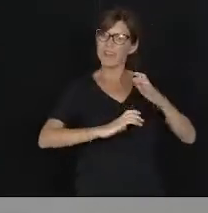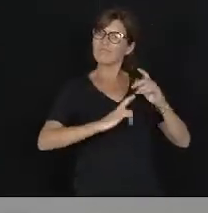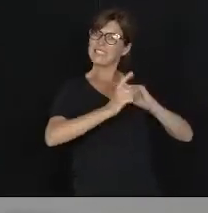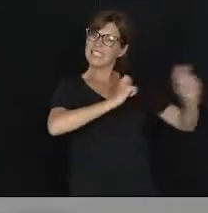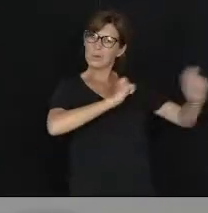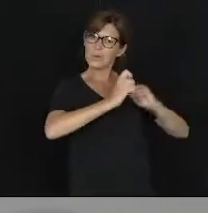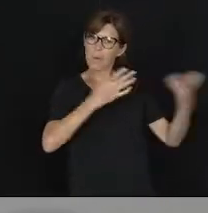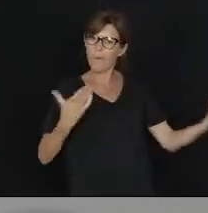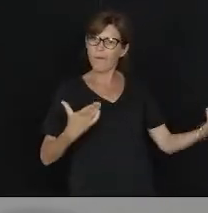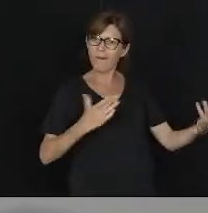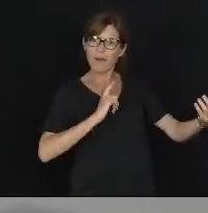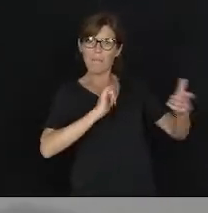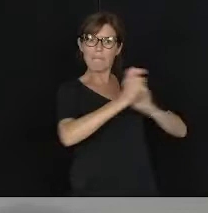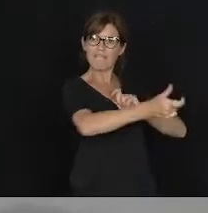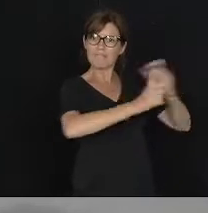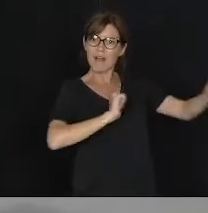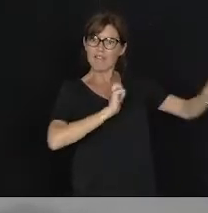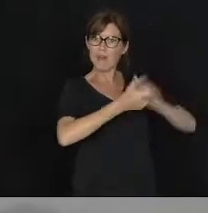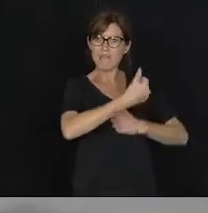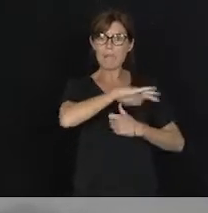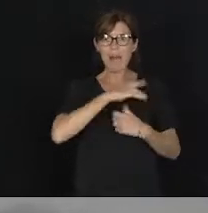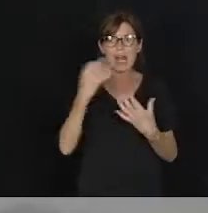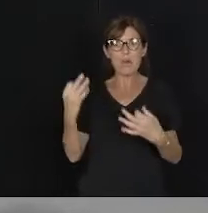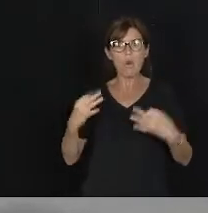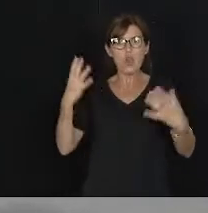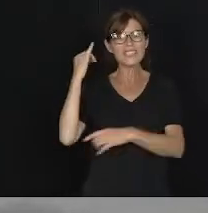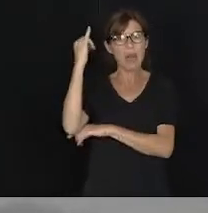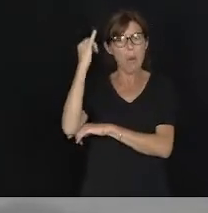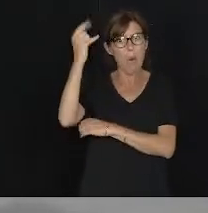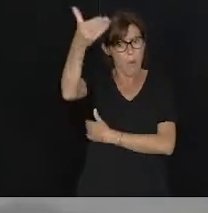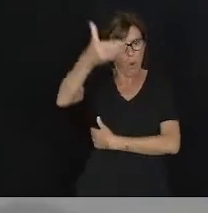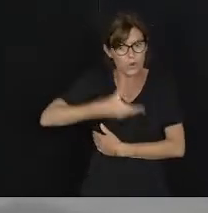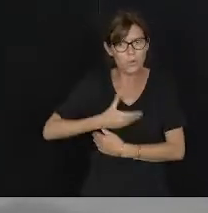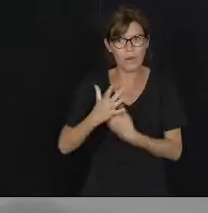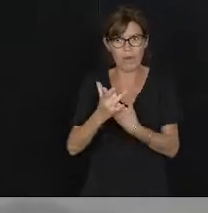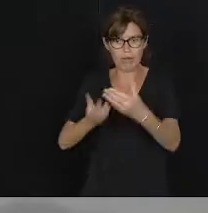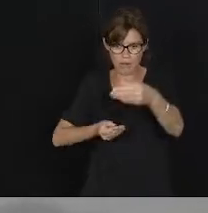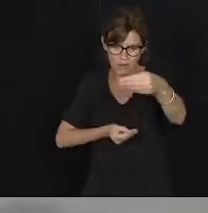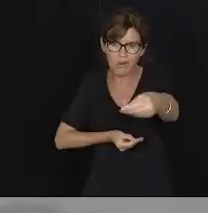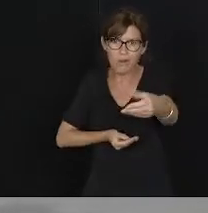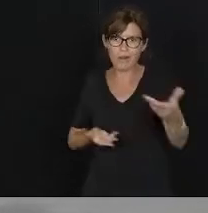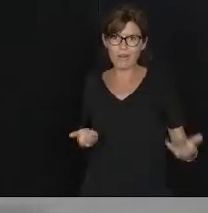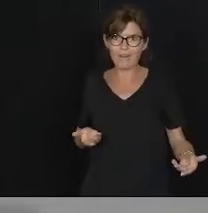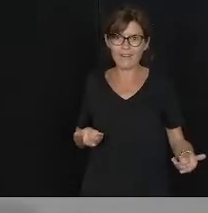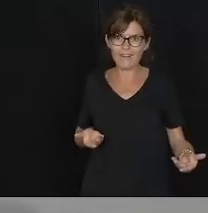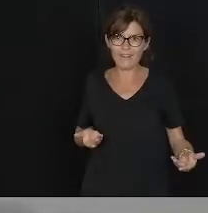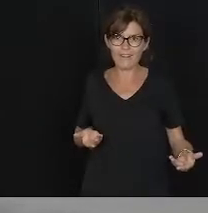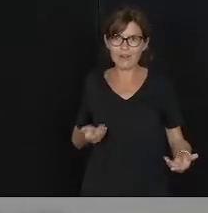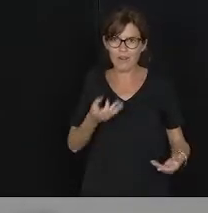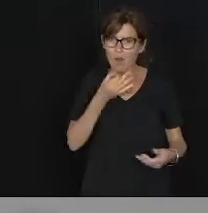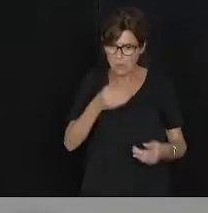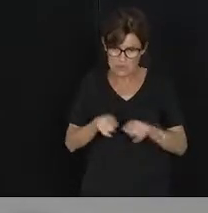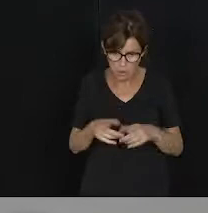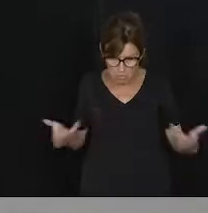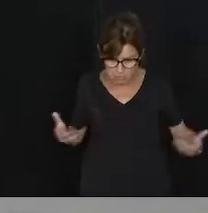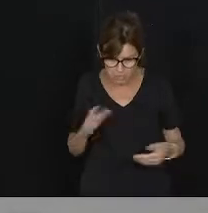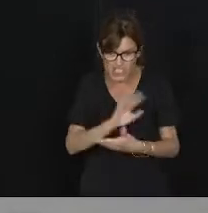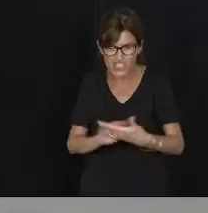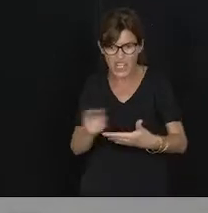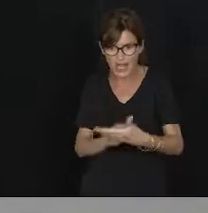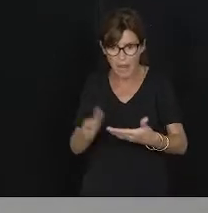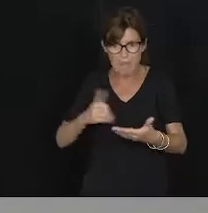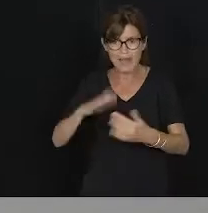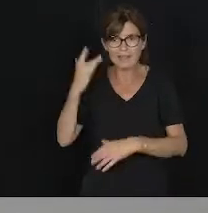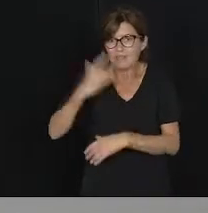d'attente des lettres reçues. Et Robert Hertz affirme ainsi avoir l'impression d'écrire, je le cite, « à contre-temps », pour